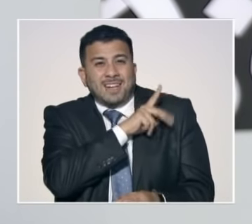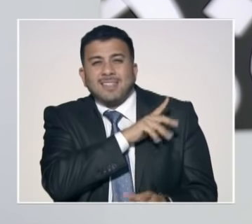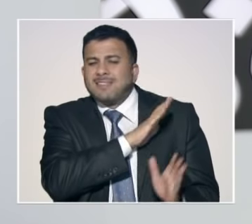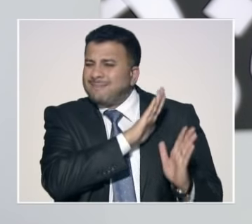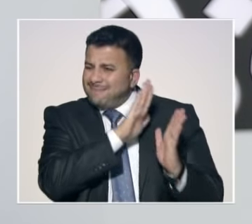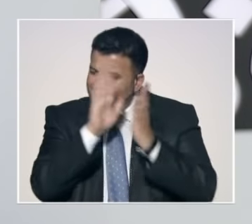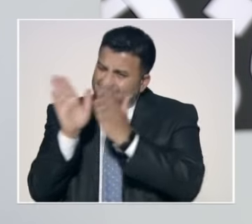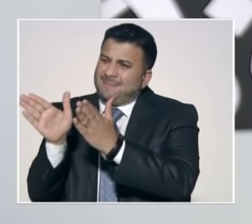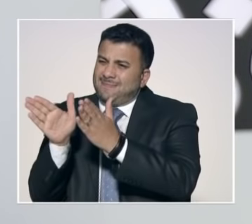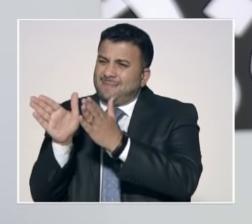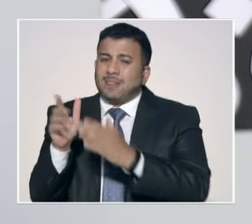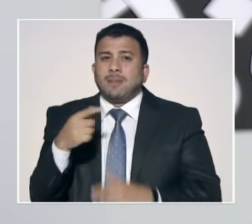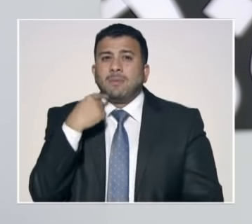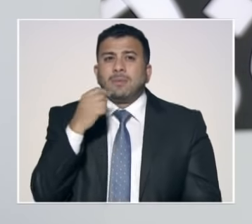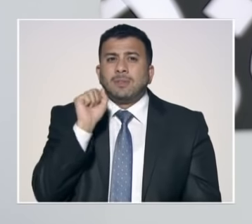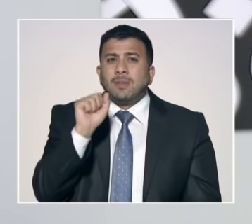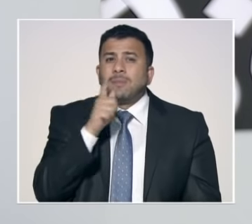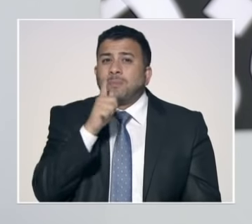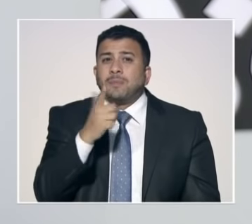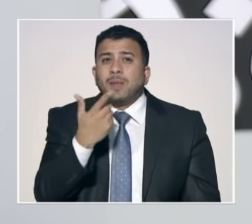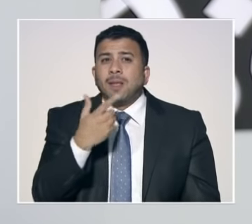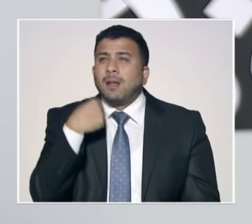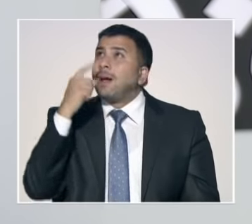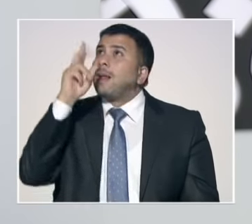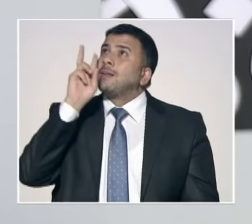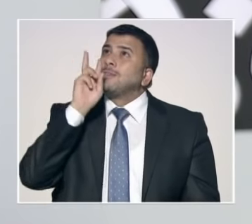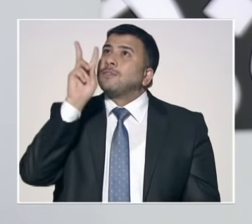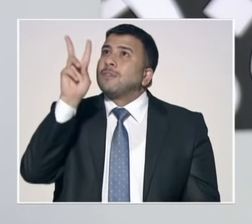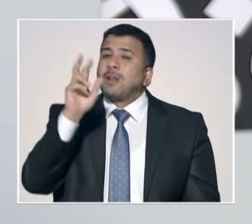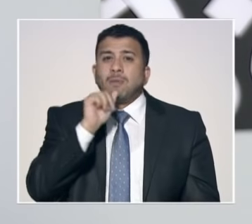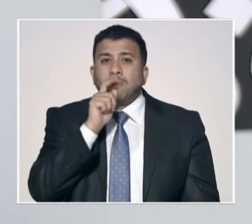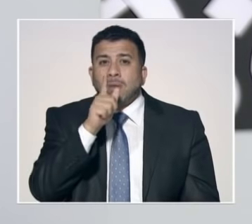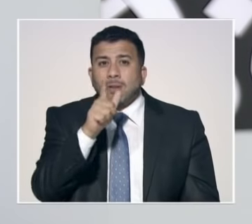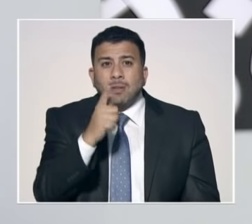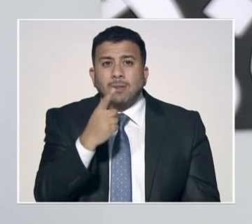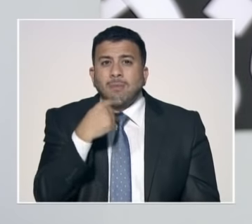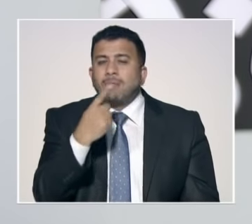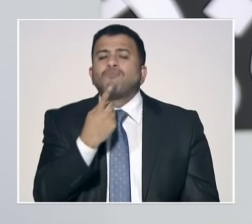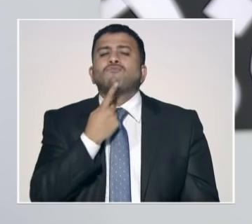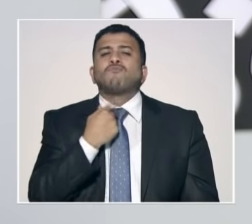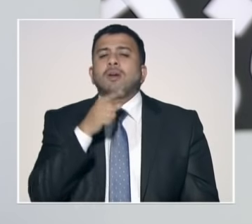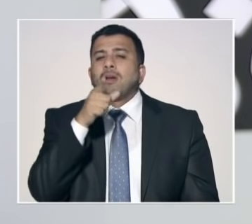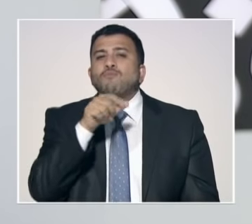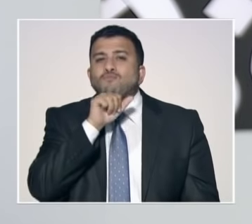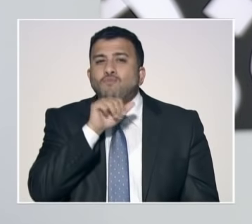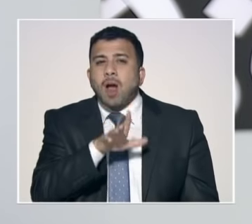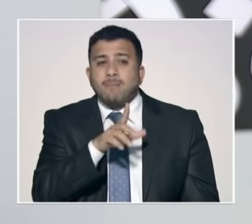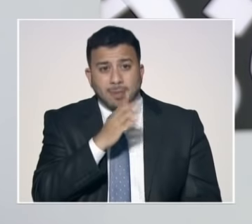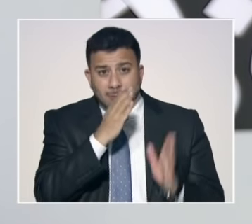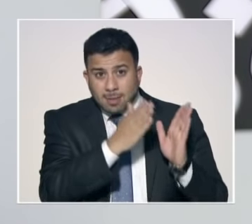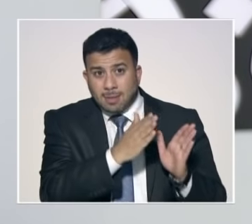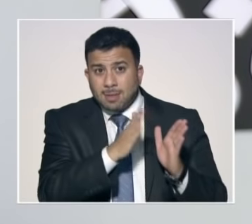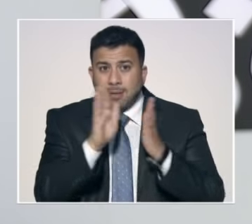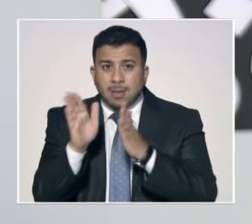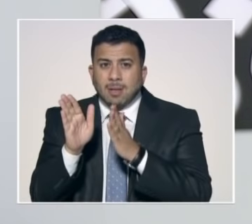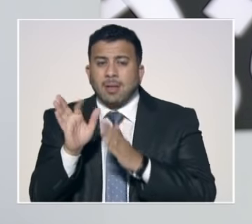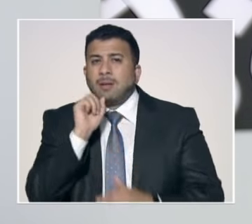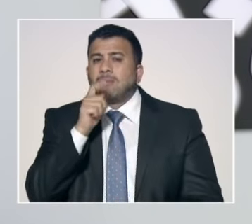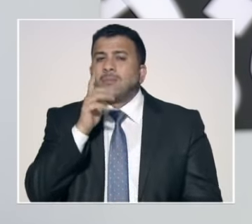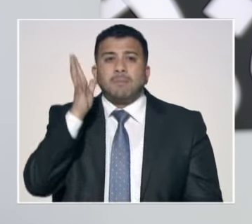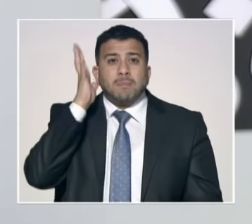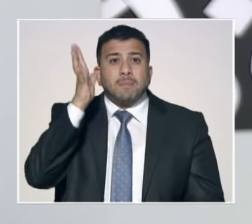جل وعلا قد نرى تقلب وجهك في السماء فلنولينك قبلة ترضاها فولي وجهك شطر